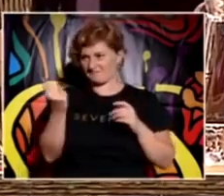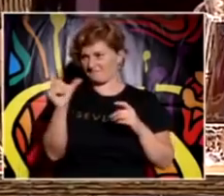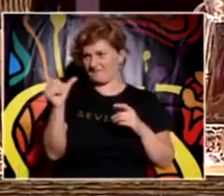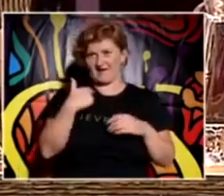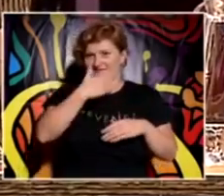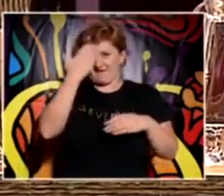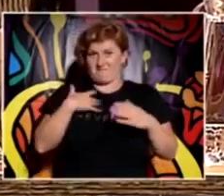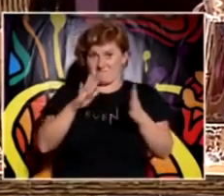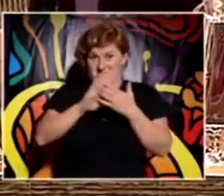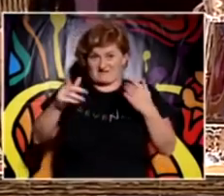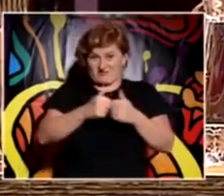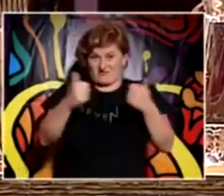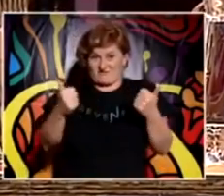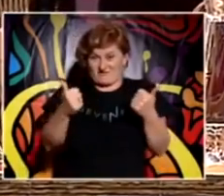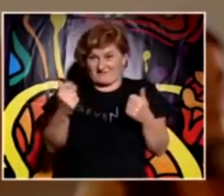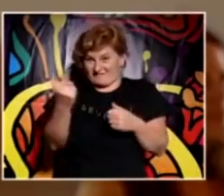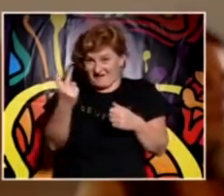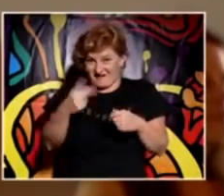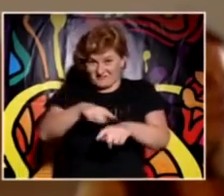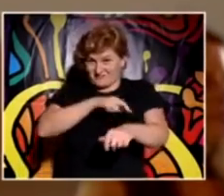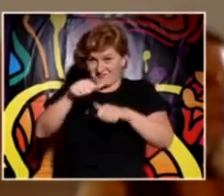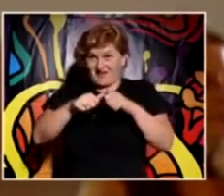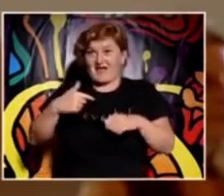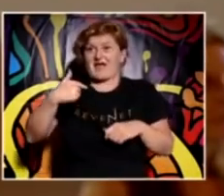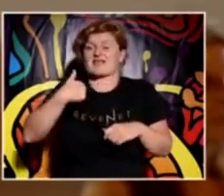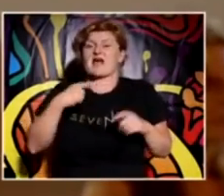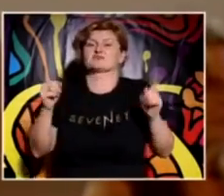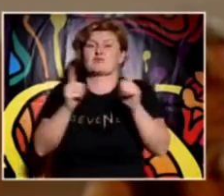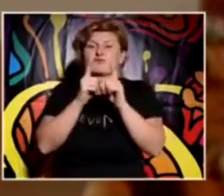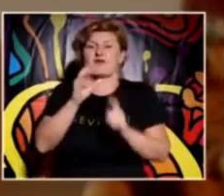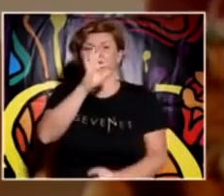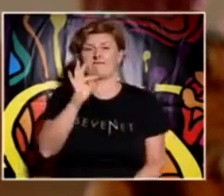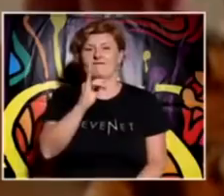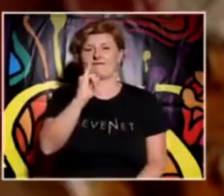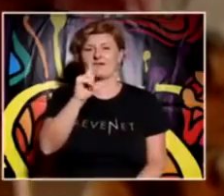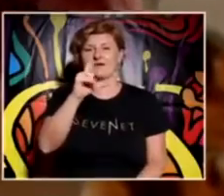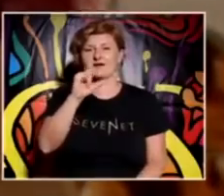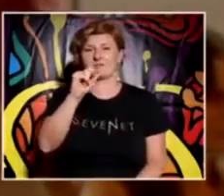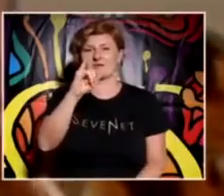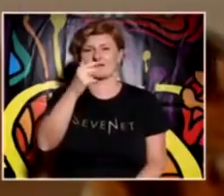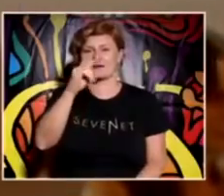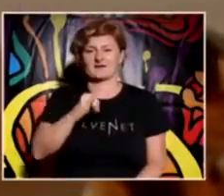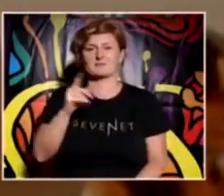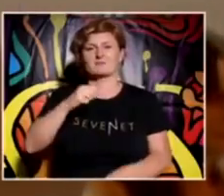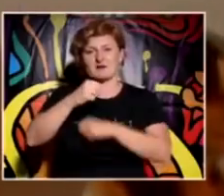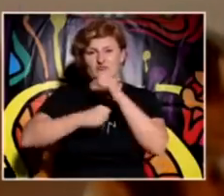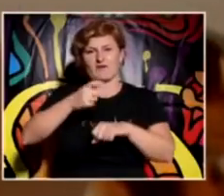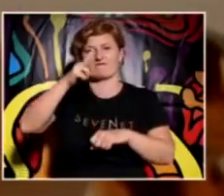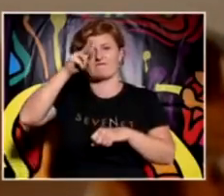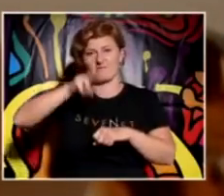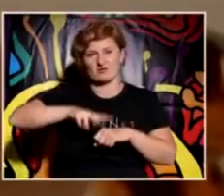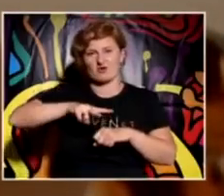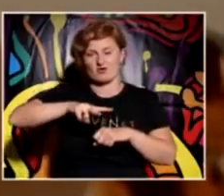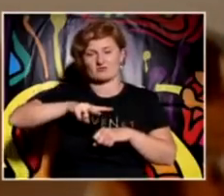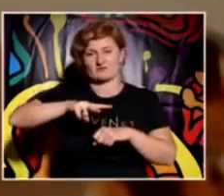trudne. I też prawie straciłem scyzoryk. Ale Sabina, ja spotkałem na Filipinach gościa, który pracuje 2 miesiące w roku w hotelach i żyje